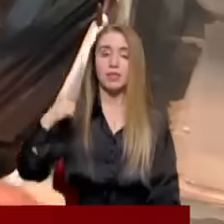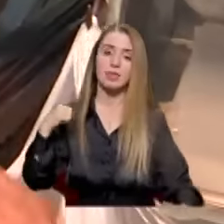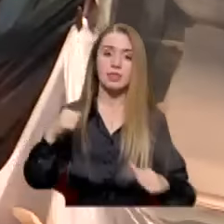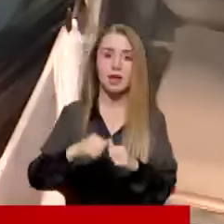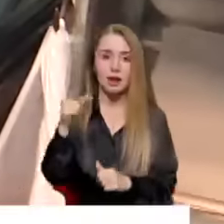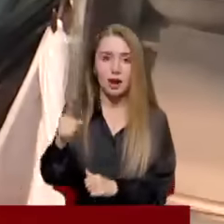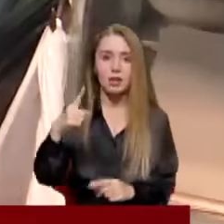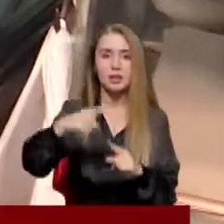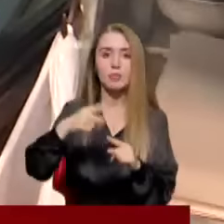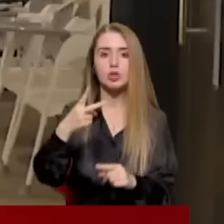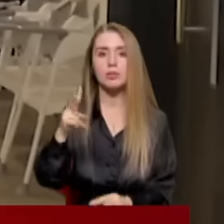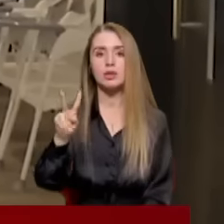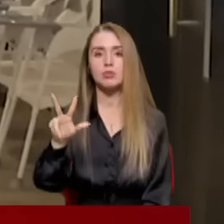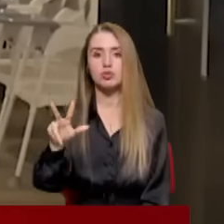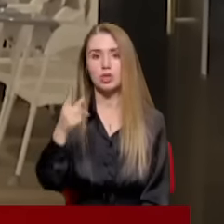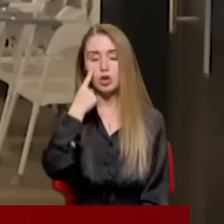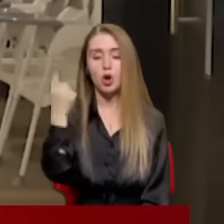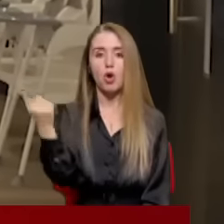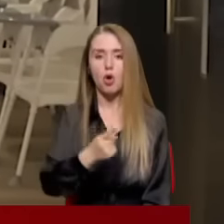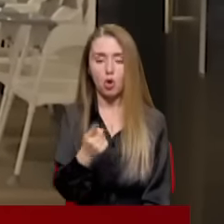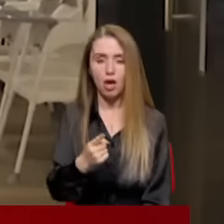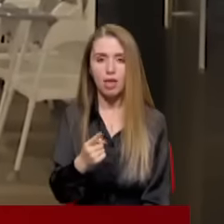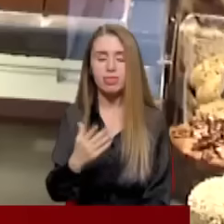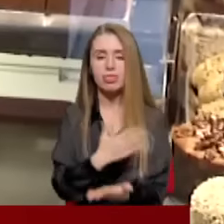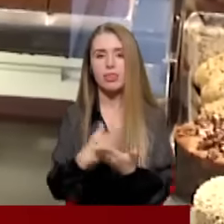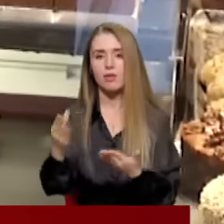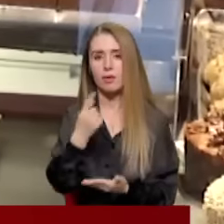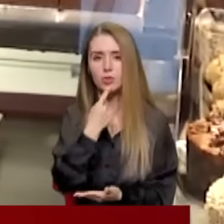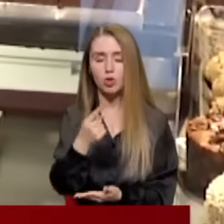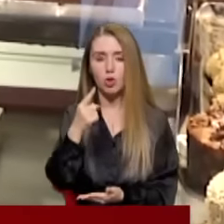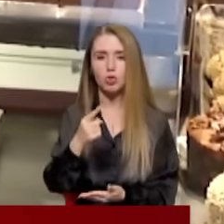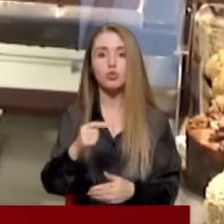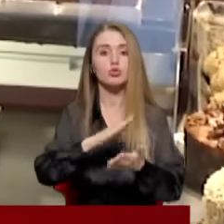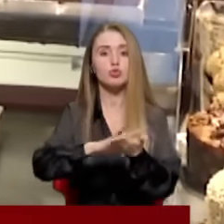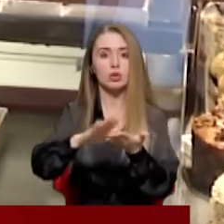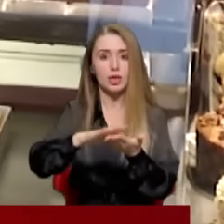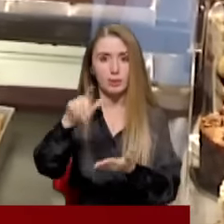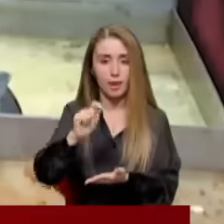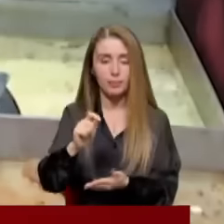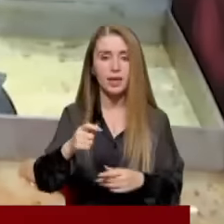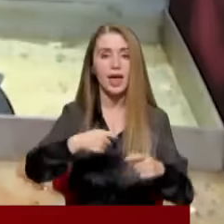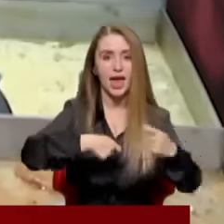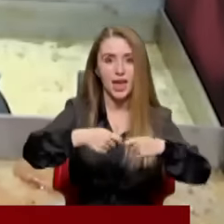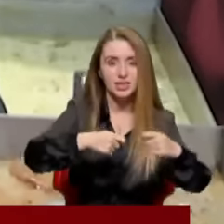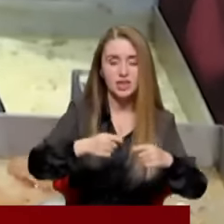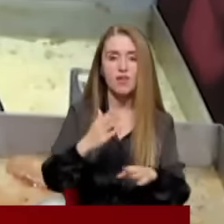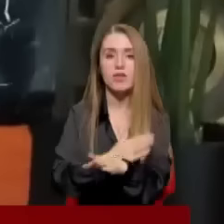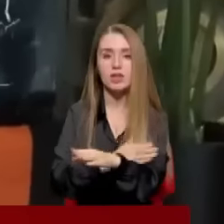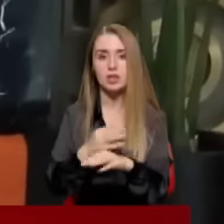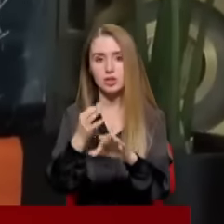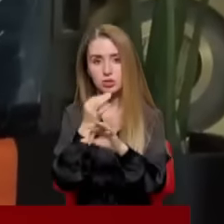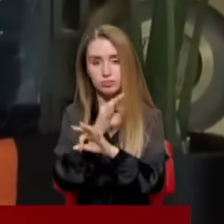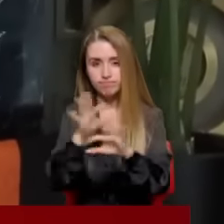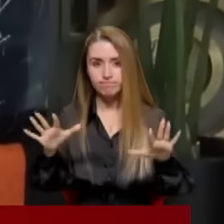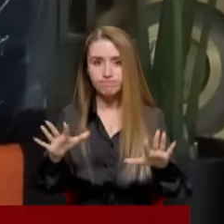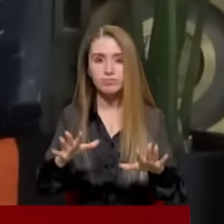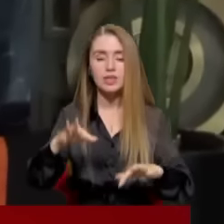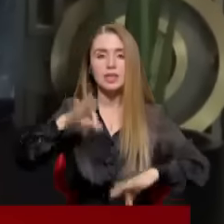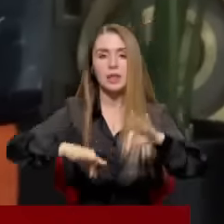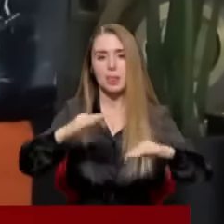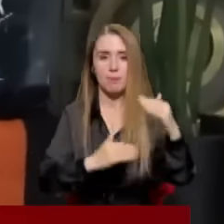daha Temmuz 2023'teki oranların geçerli olduğu KDV tebliğini düzenledi ve esnafa, tüketicilere duyurdu. Denetimler